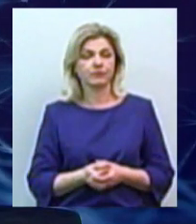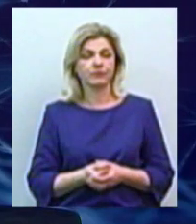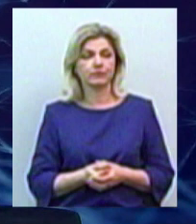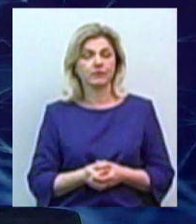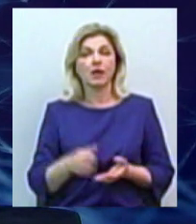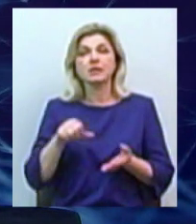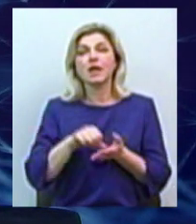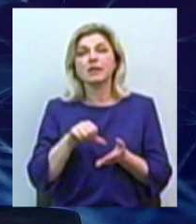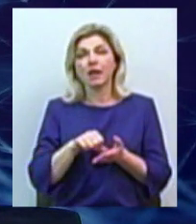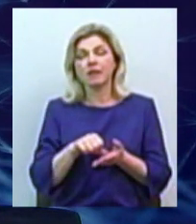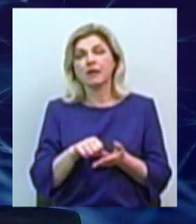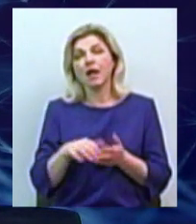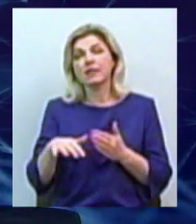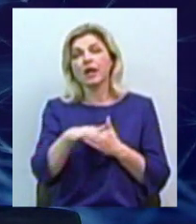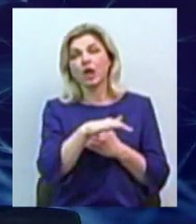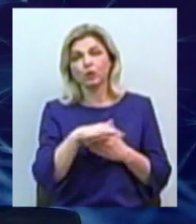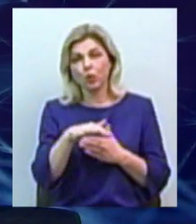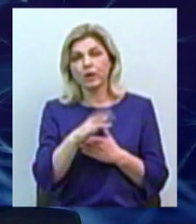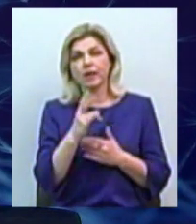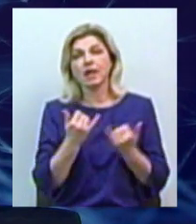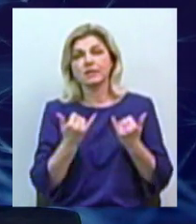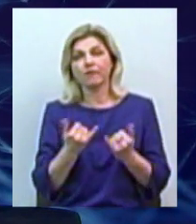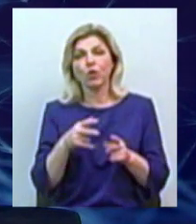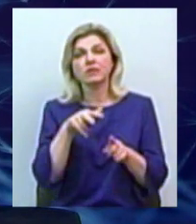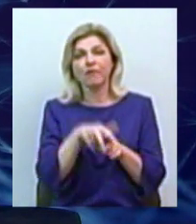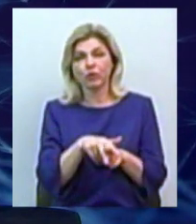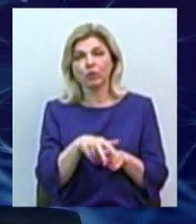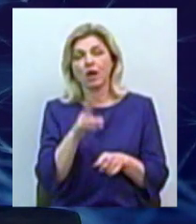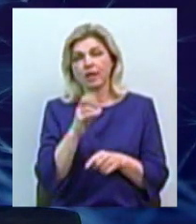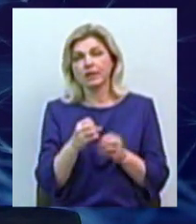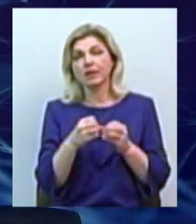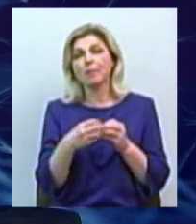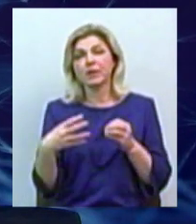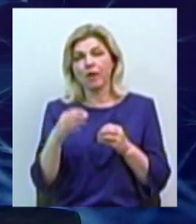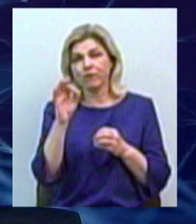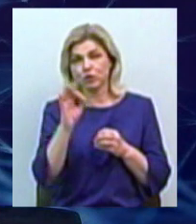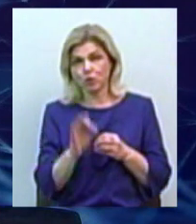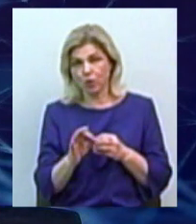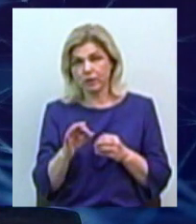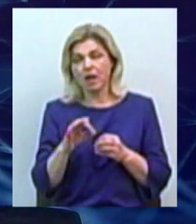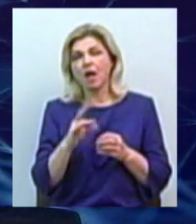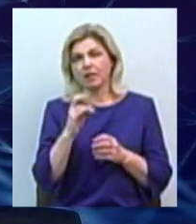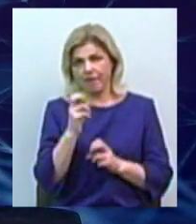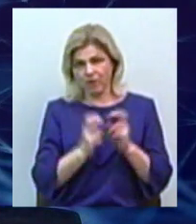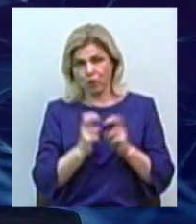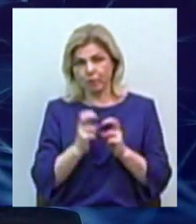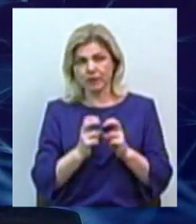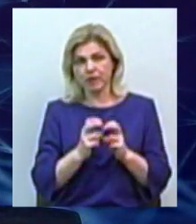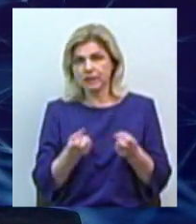задіяний, можливо, або там територія якого на сьогодні завантажена не більше ніж на 15% задіяна в виробничій цій